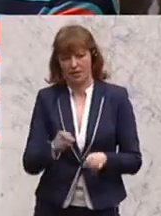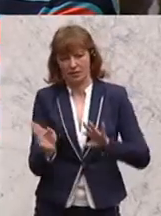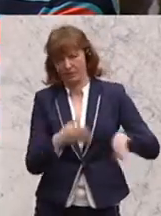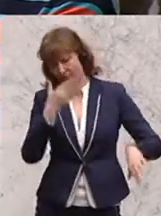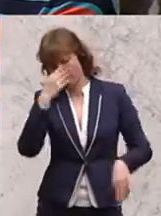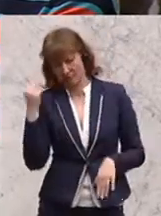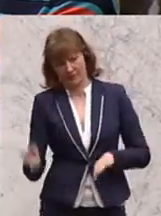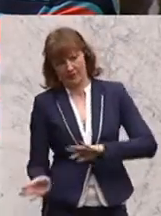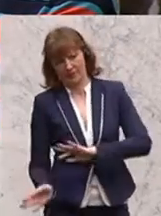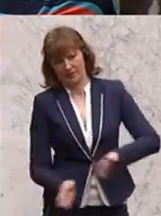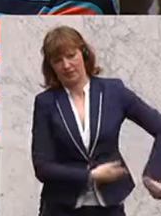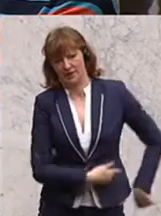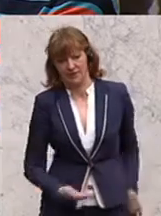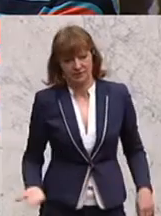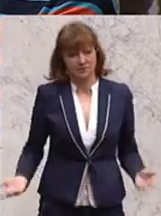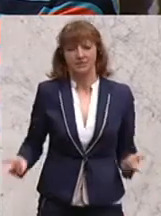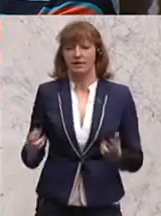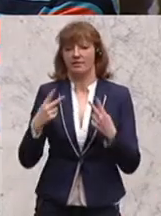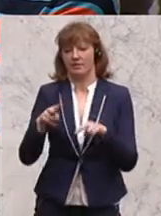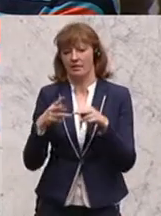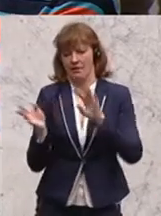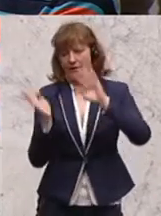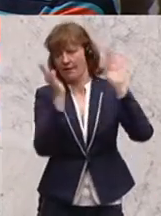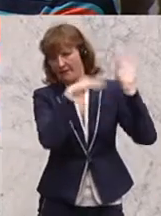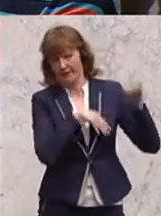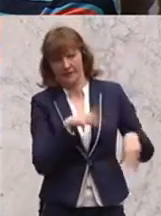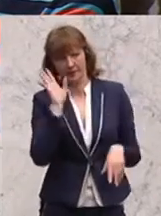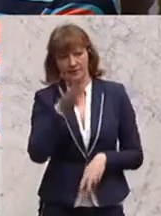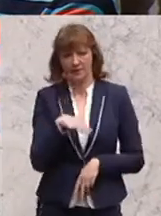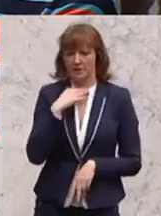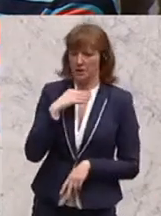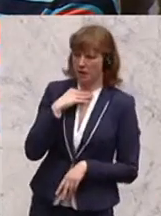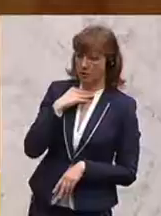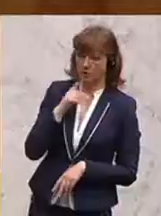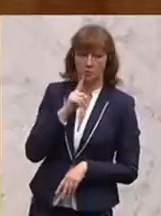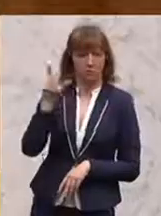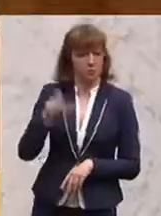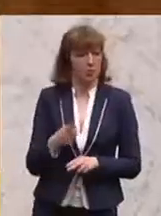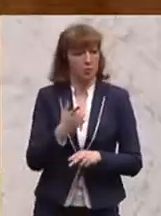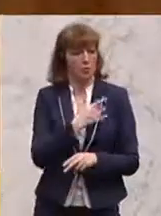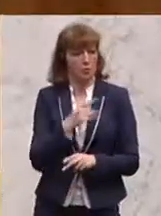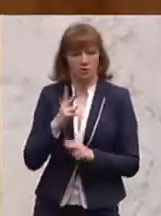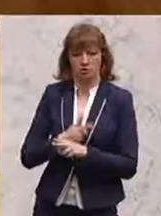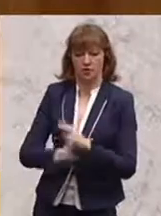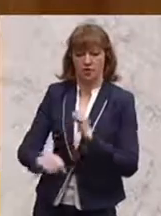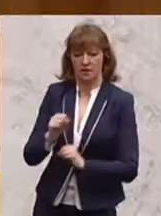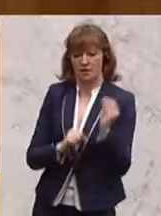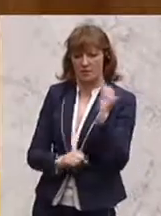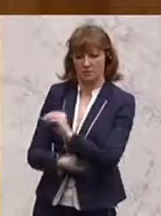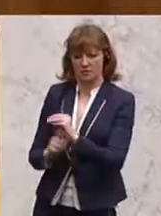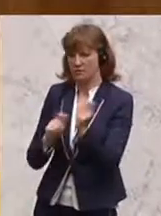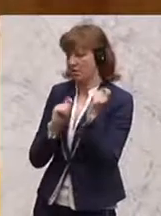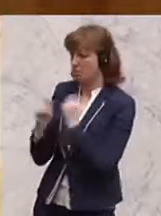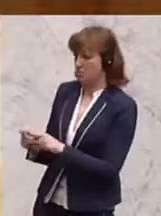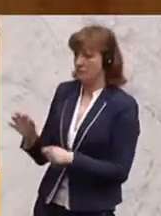ausgeblendet aus Ihrem Fokus, das registrieren Sie nicht. Nein, da genügt es, wenn ein Bürger zum Staatsanwalt Pilz kommt. Der beauftragt